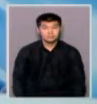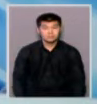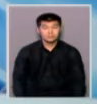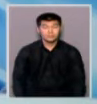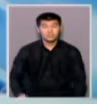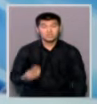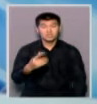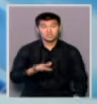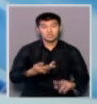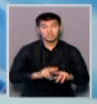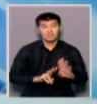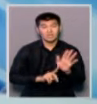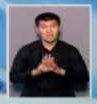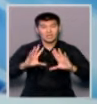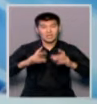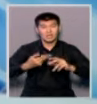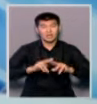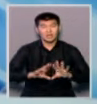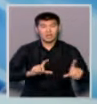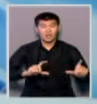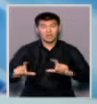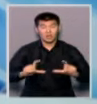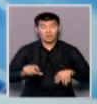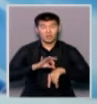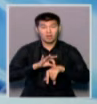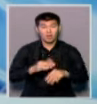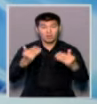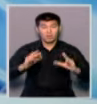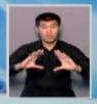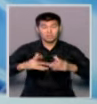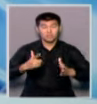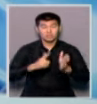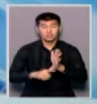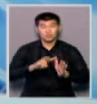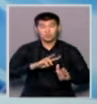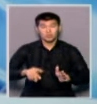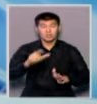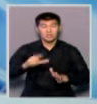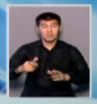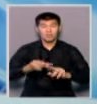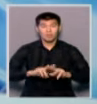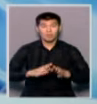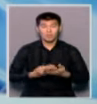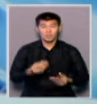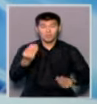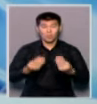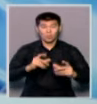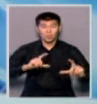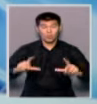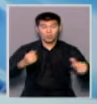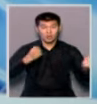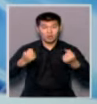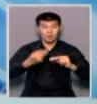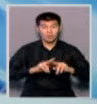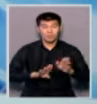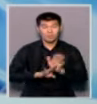Шіліңгір шілденің аяғында бүкіл әлемдік шахмат күні атап өтіледі. Бүгінде әлемде 700 миллионға жуық адам бұл ақыл-ой спортын сергеткен. Ал